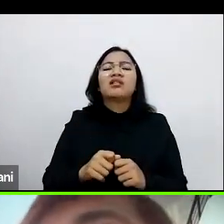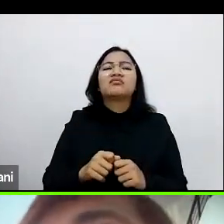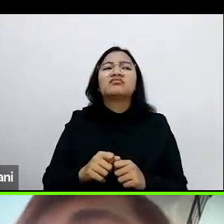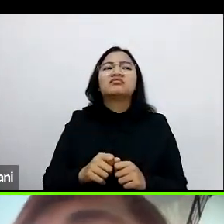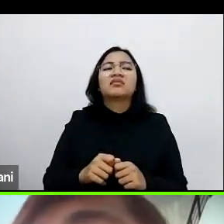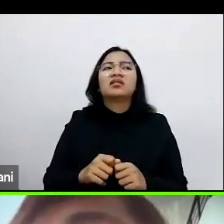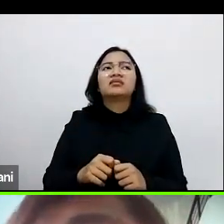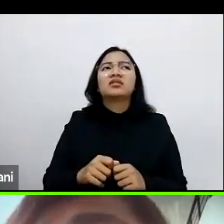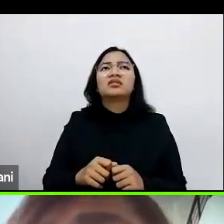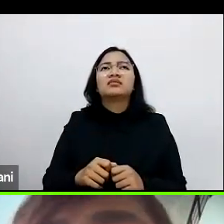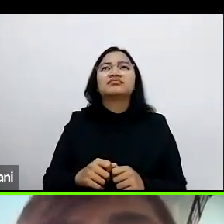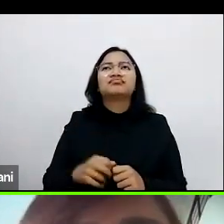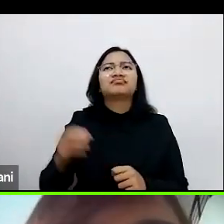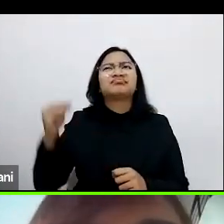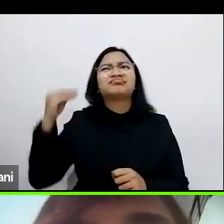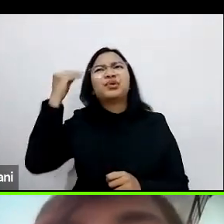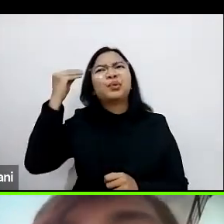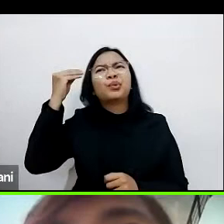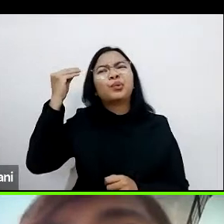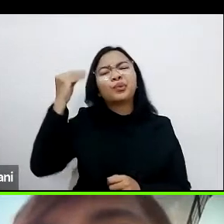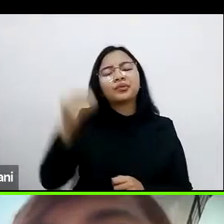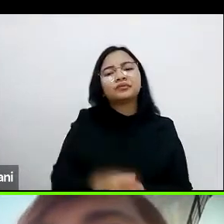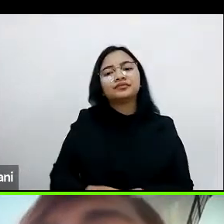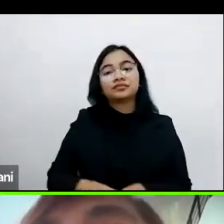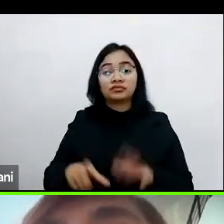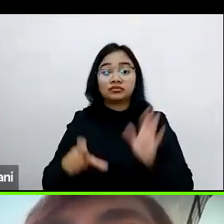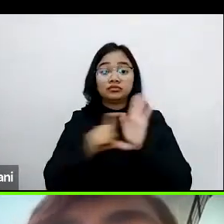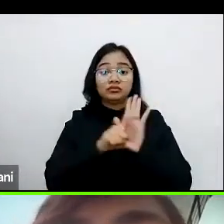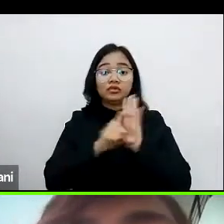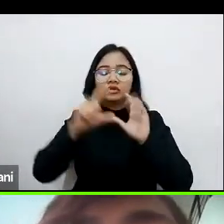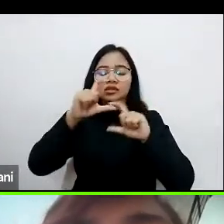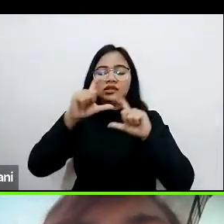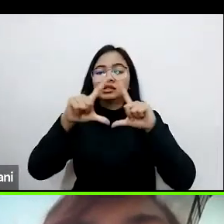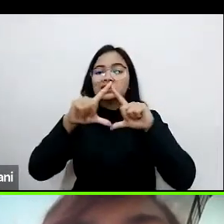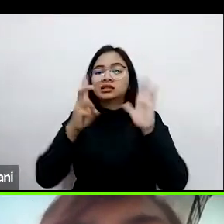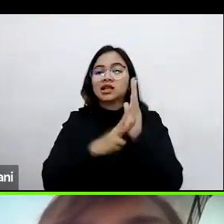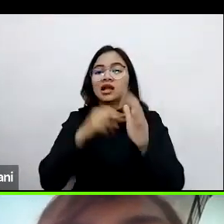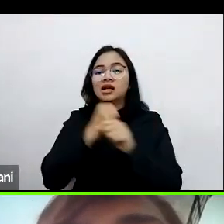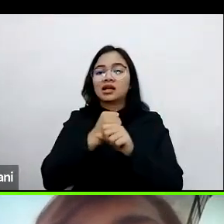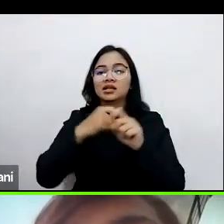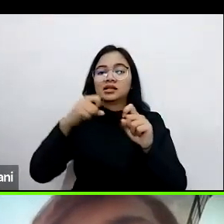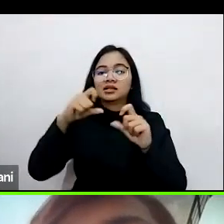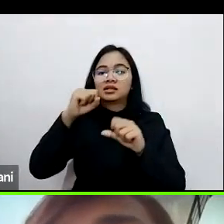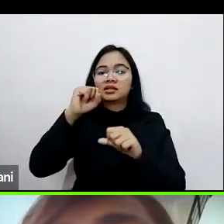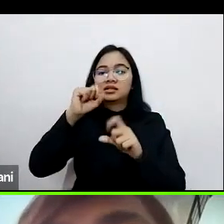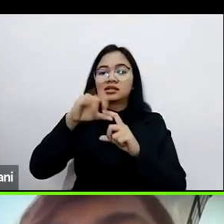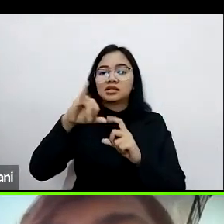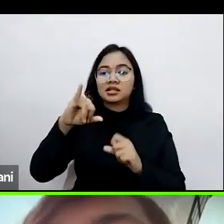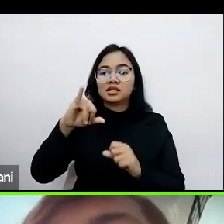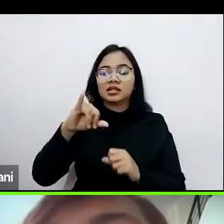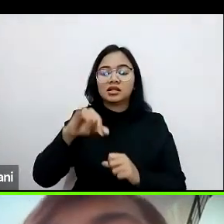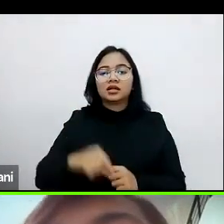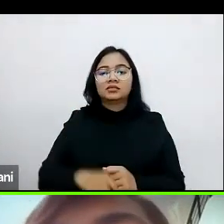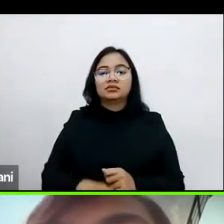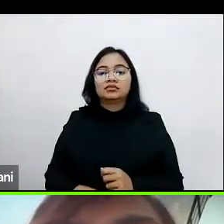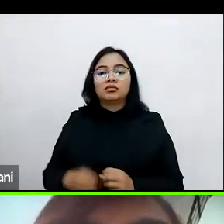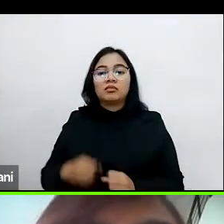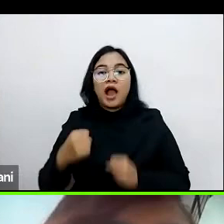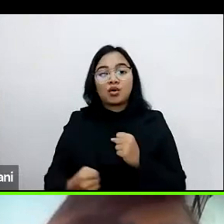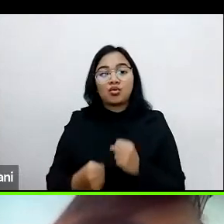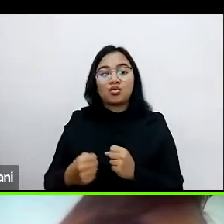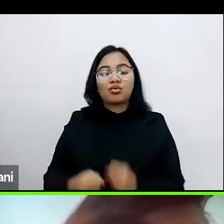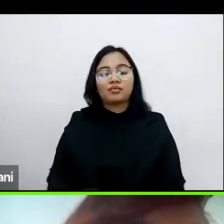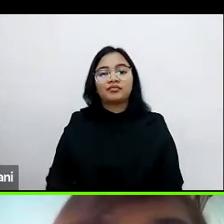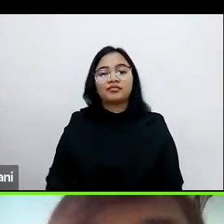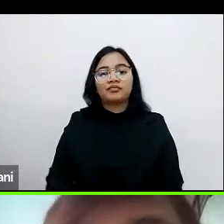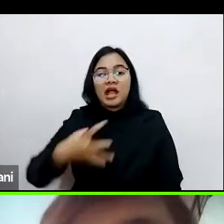sehingga misalnya sanksi untuk pelaku dan kemudian hak-hak untuk penyintas gitu itu tidak